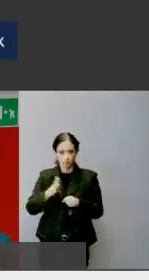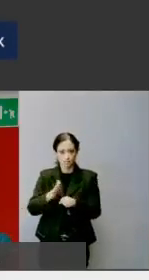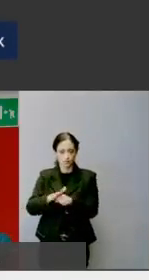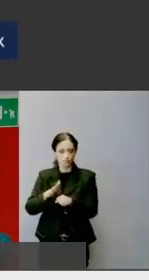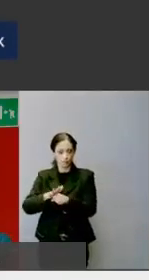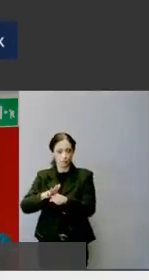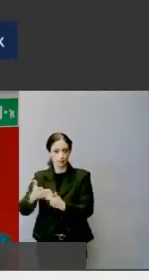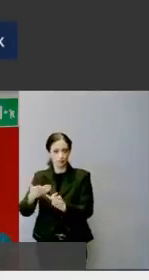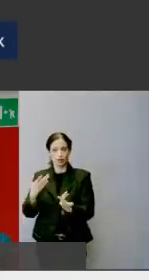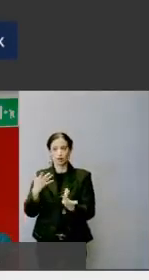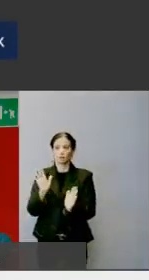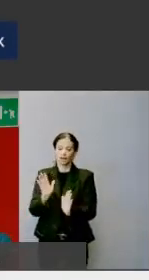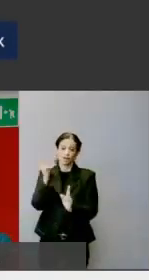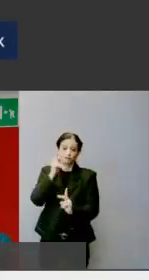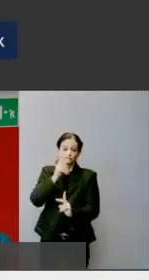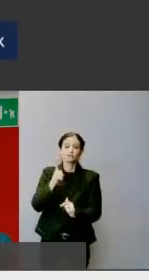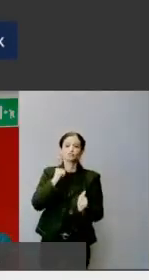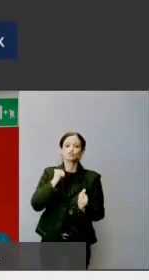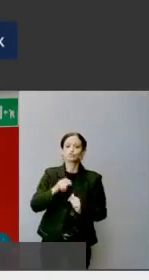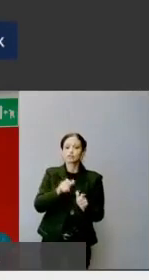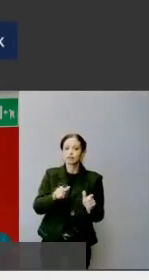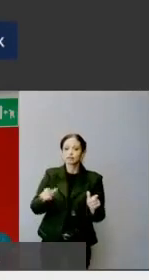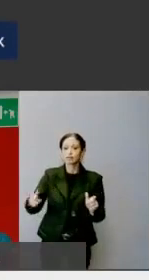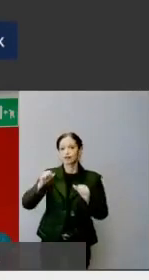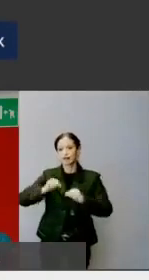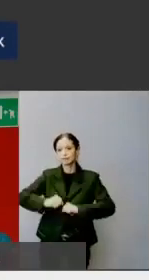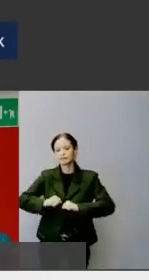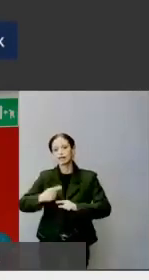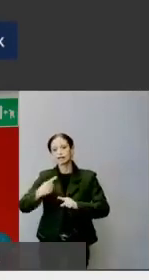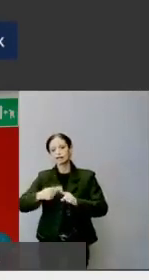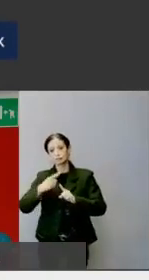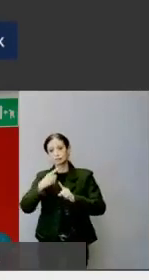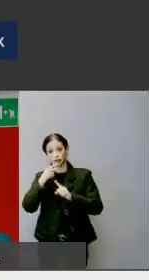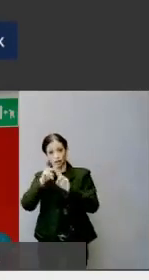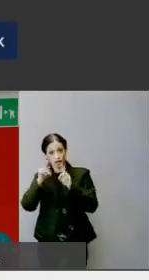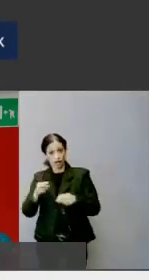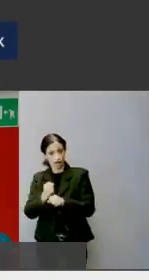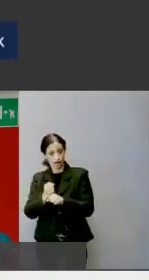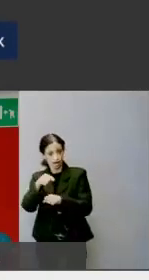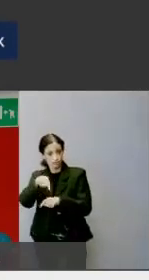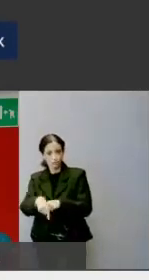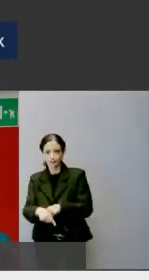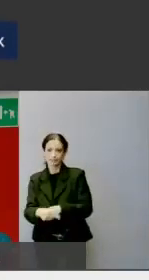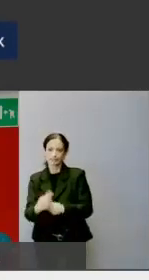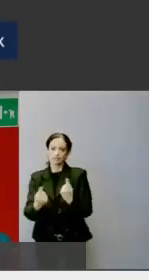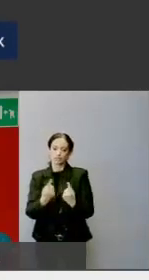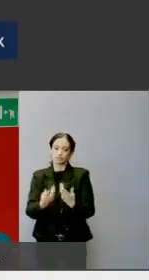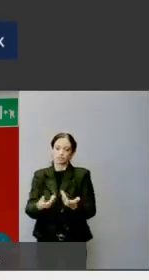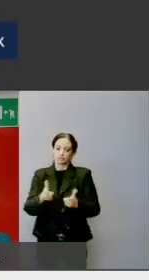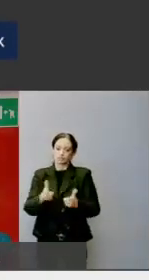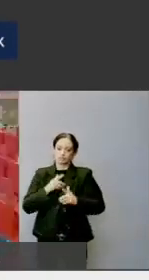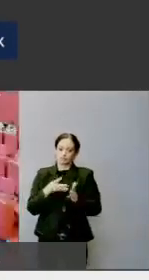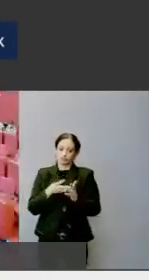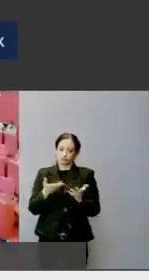sia gli abitati sia ai commercianti non la vivono certamente bene grazie